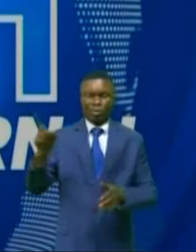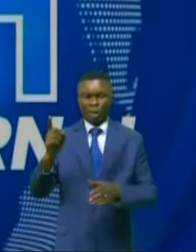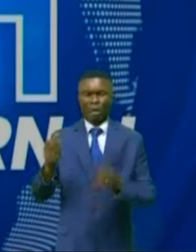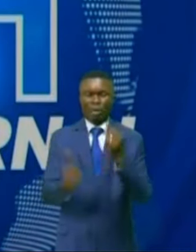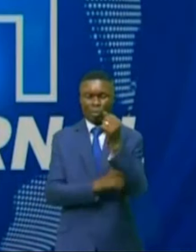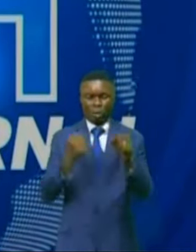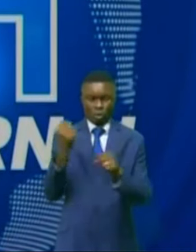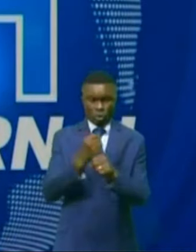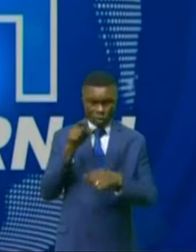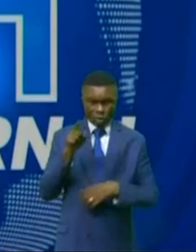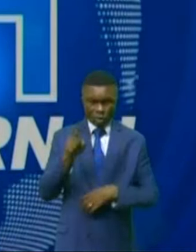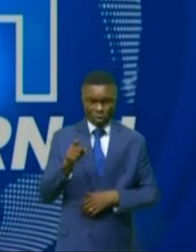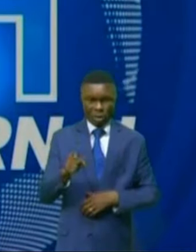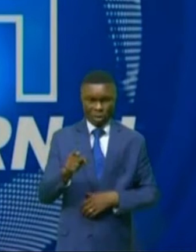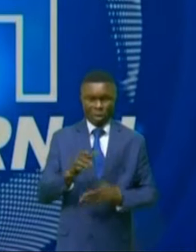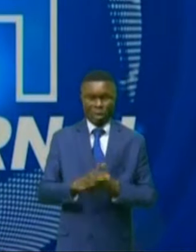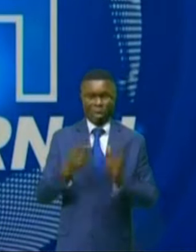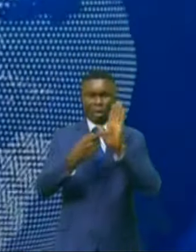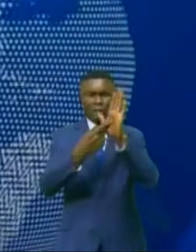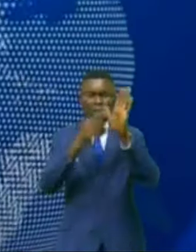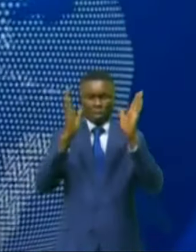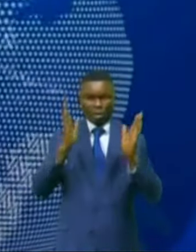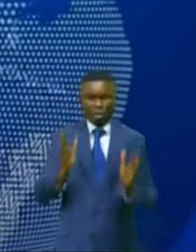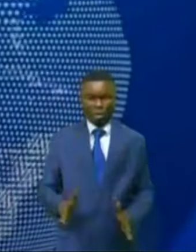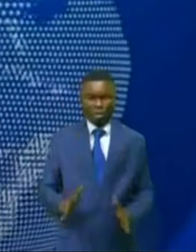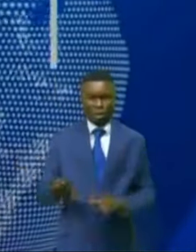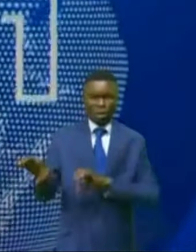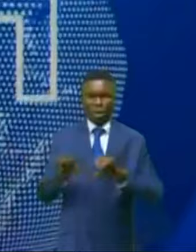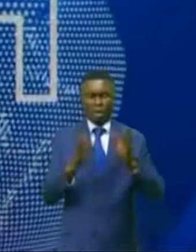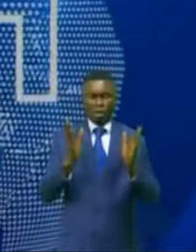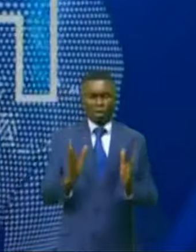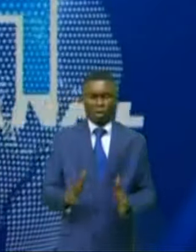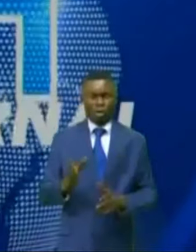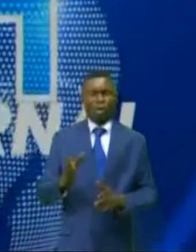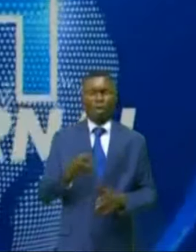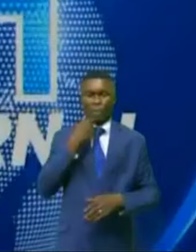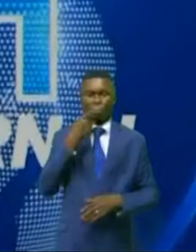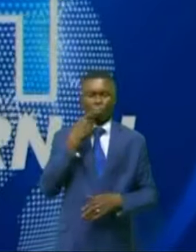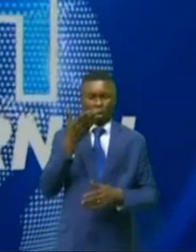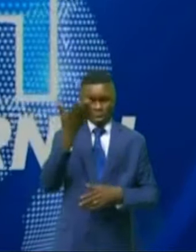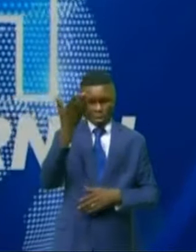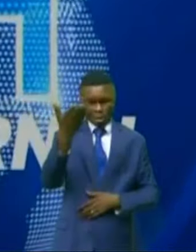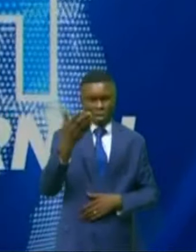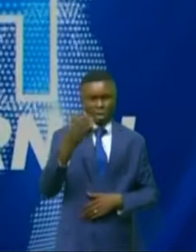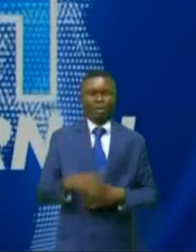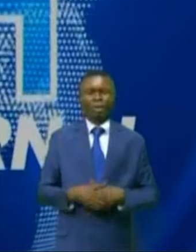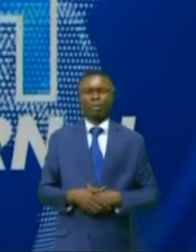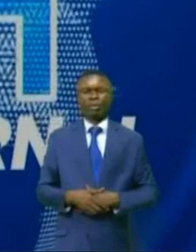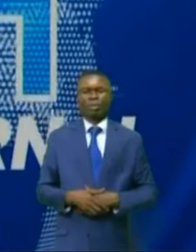Kamal Palam, représentant des actionnaires au micro d'Oscar Mbalkaïj.